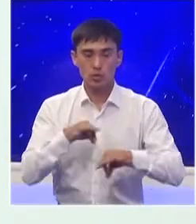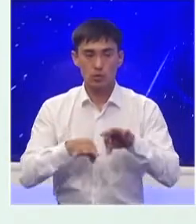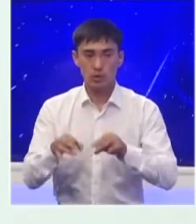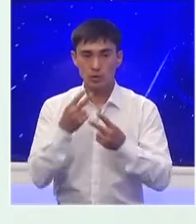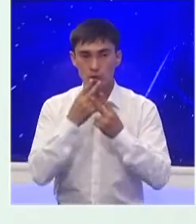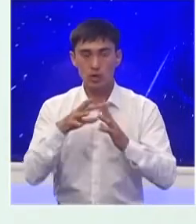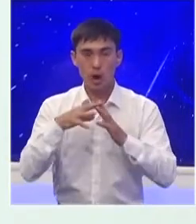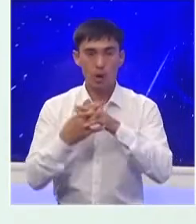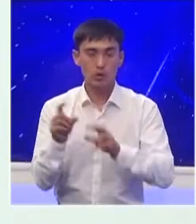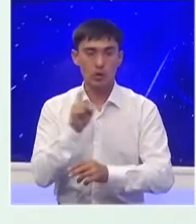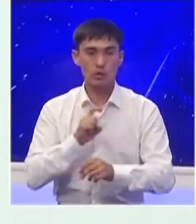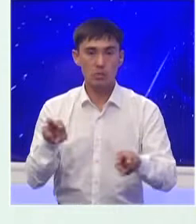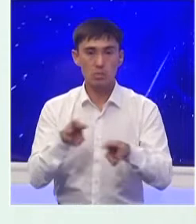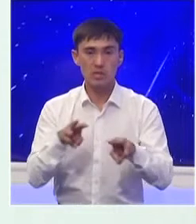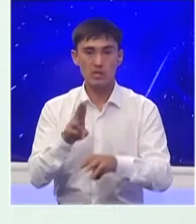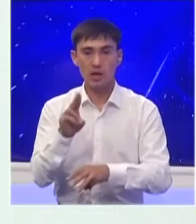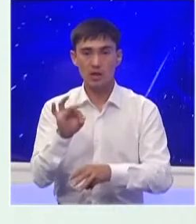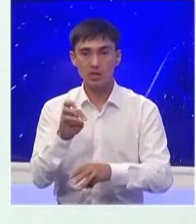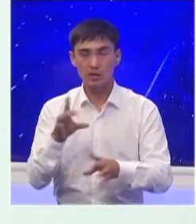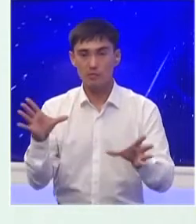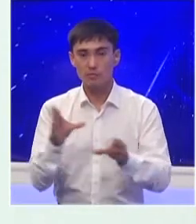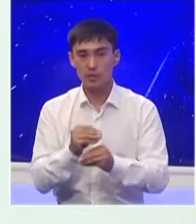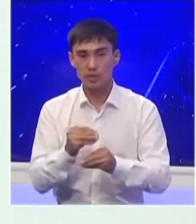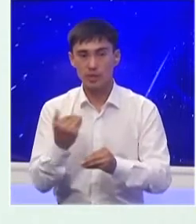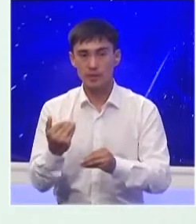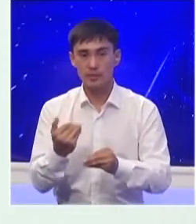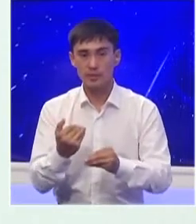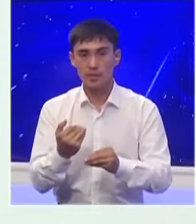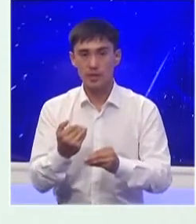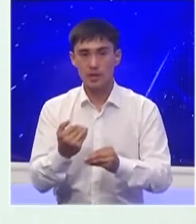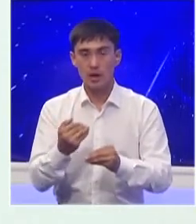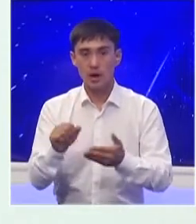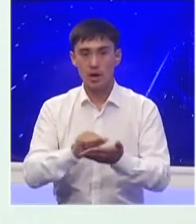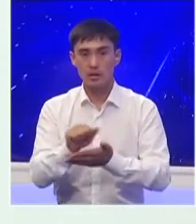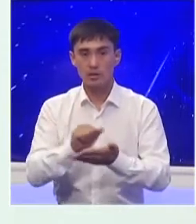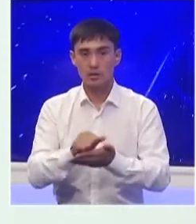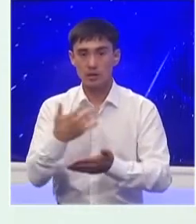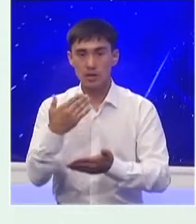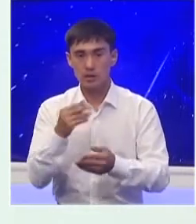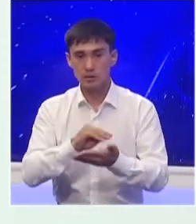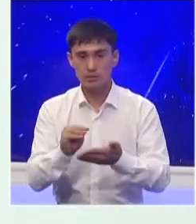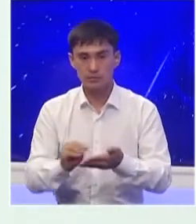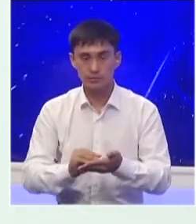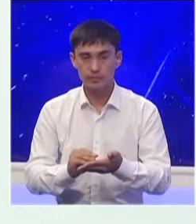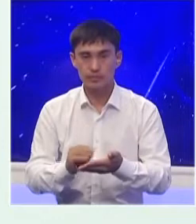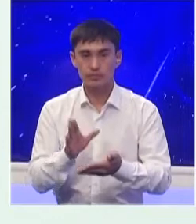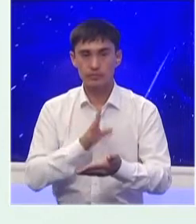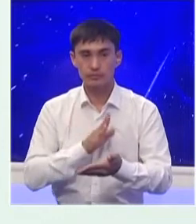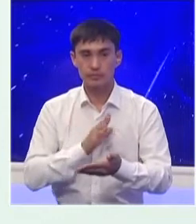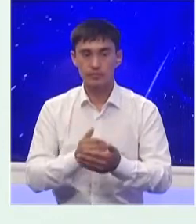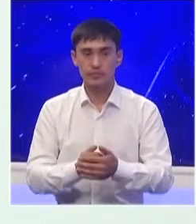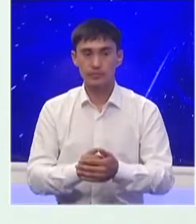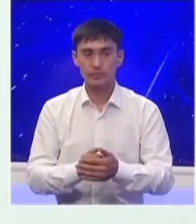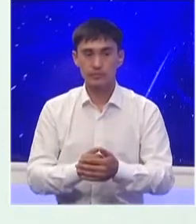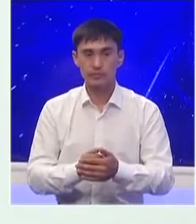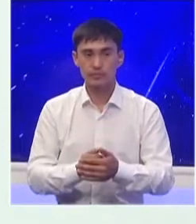Ауыл шаруашылық министрлігі Қарашкеев мырза мен мәжілістің қабырғасында Ерлан Жақанұлы Қошан құрдарының өзі қатысты біле